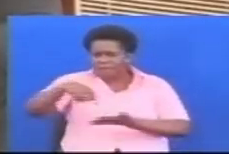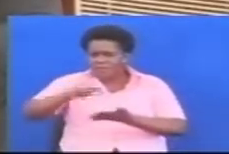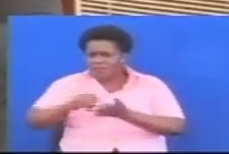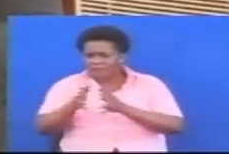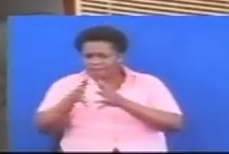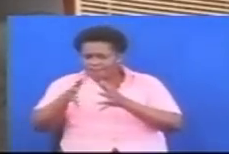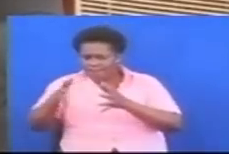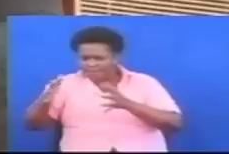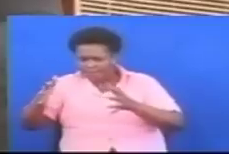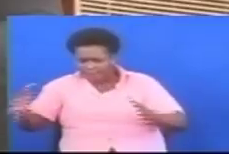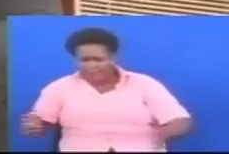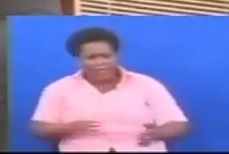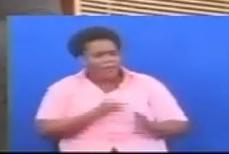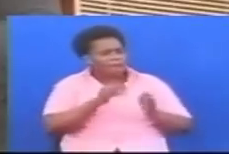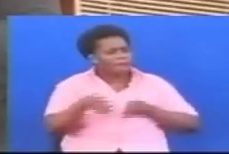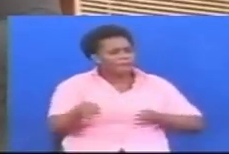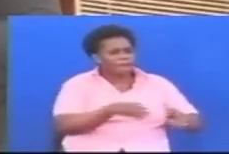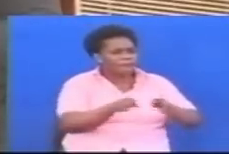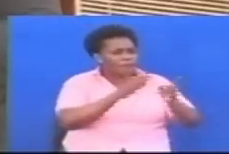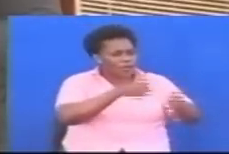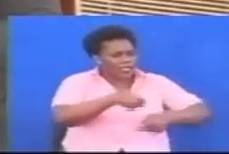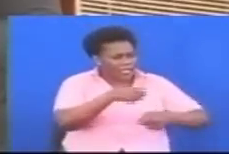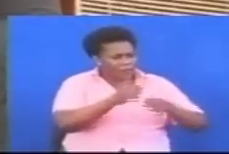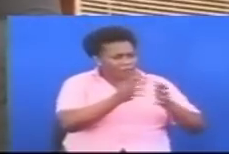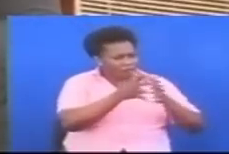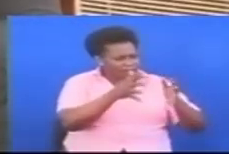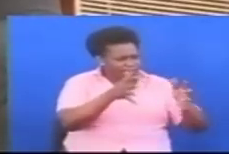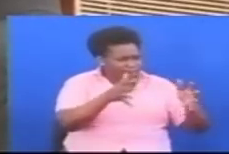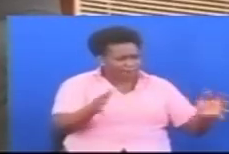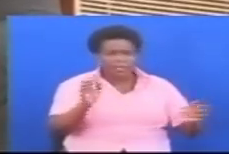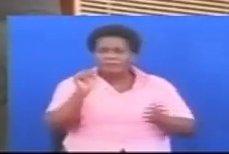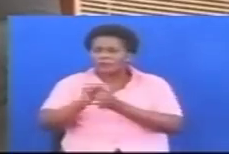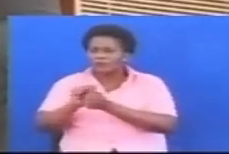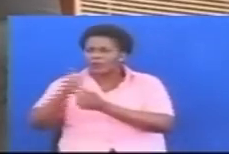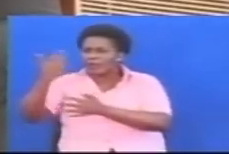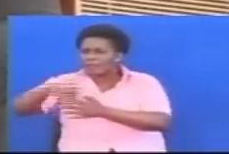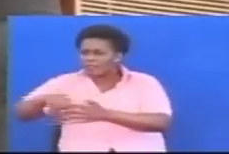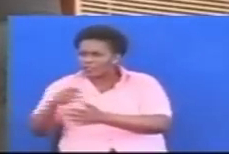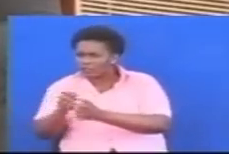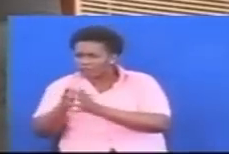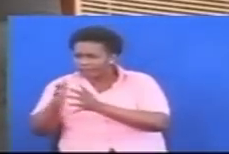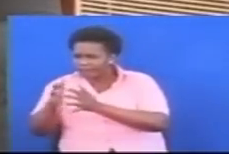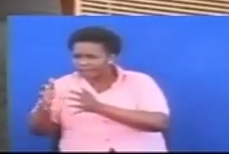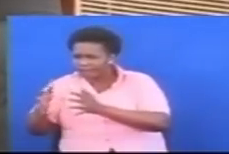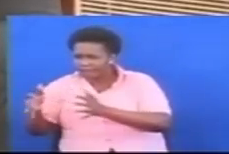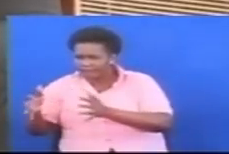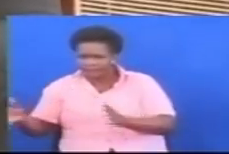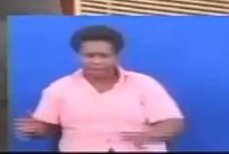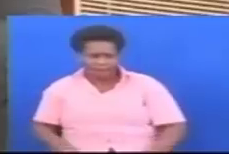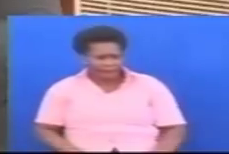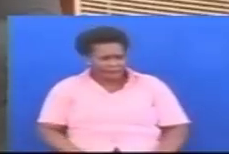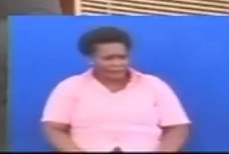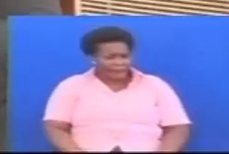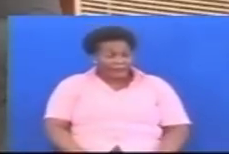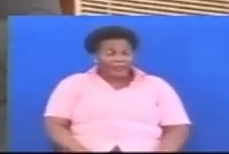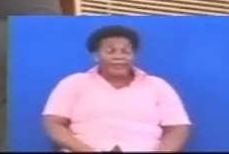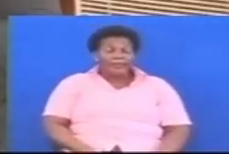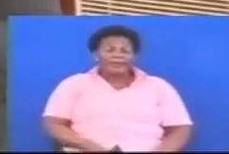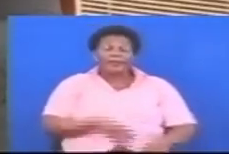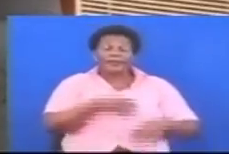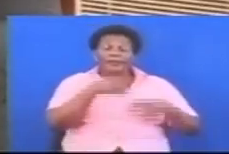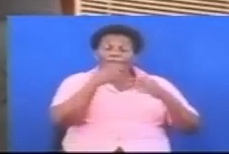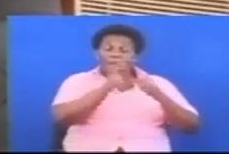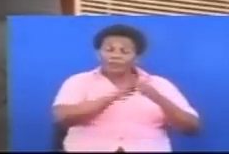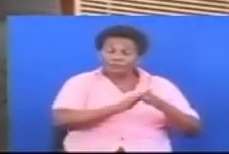kilimo pamoja na biashara, ambapo kilimo kinachukua wastani wa 89% ya rasilimali za maji na matumizi ya majumbani